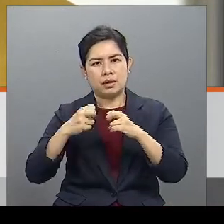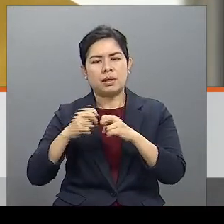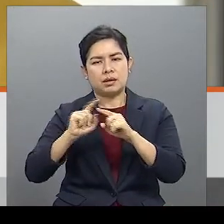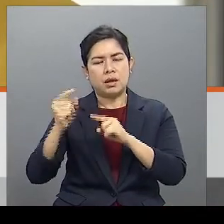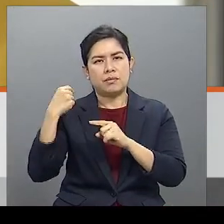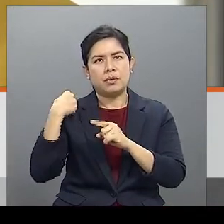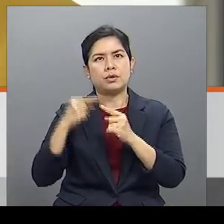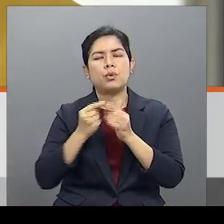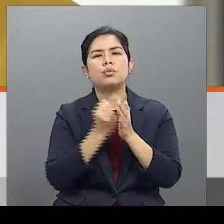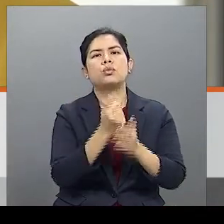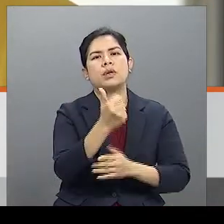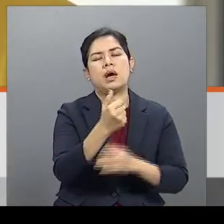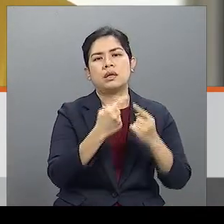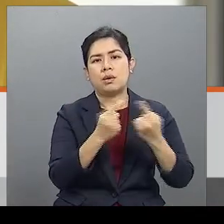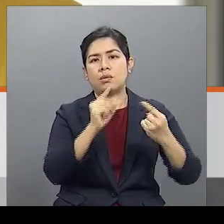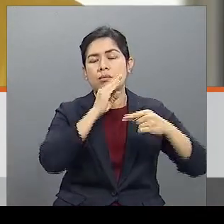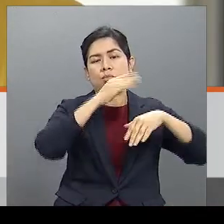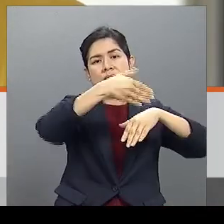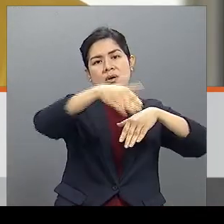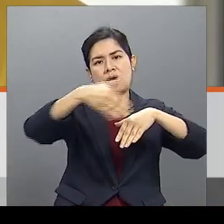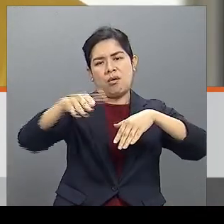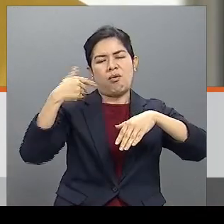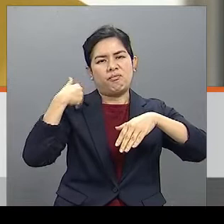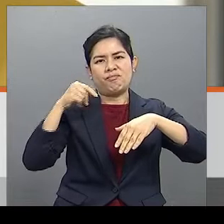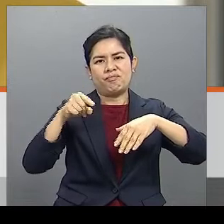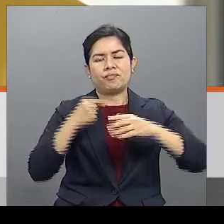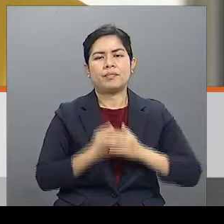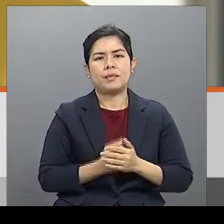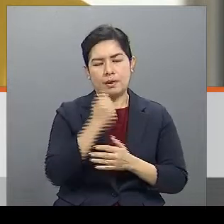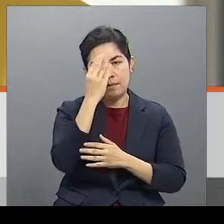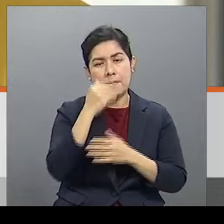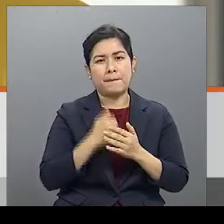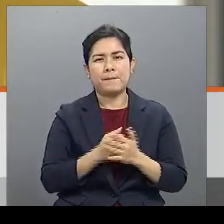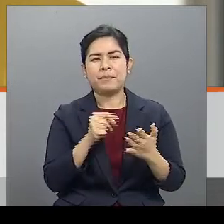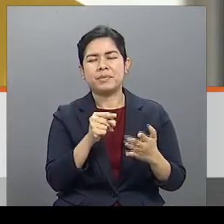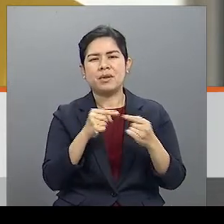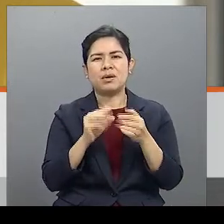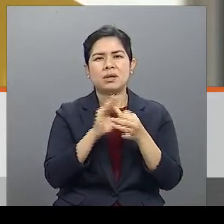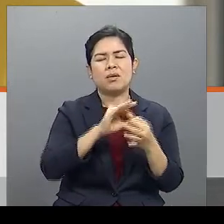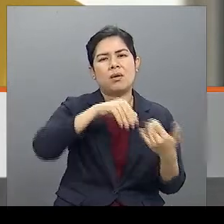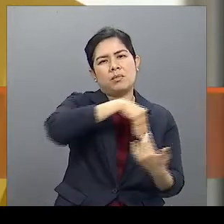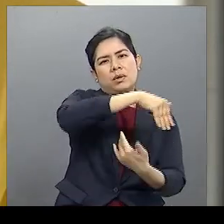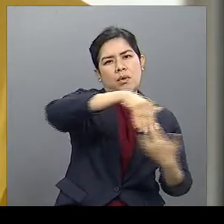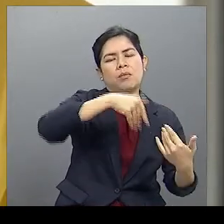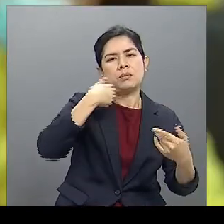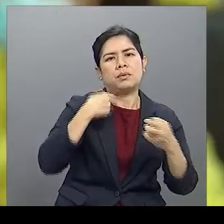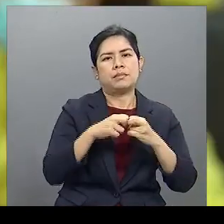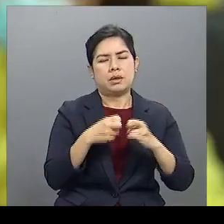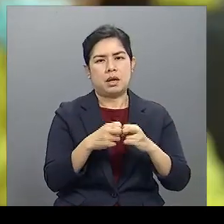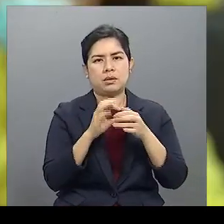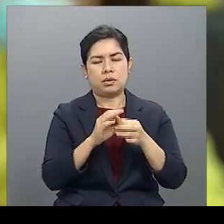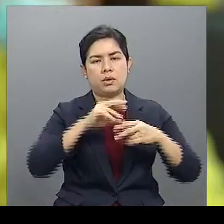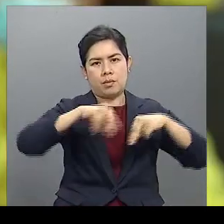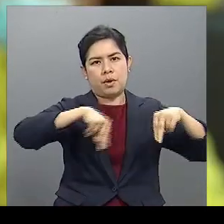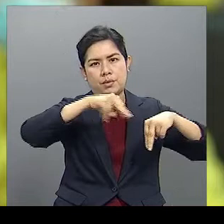อกเนี่ยมันก็เป็นสิ่งที่สิ่งแวดล้อมมันนะมันก็จะลำบากในการควบคุมนะครับ ถ้าหากก